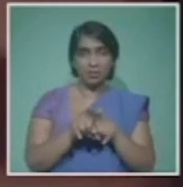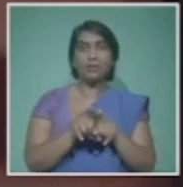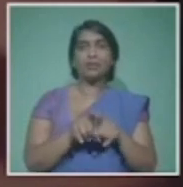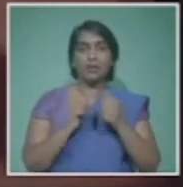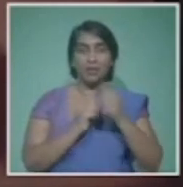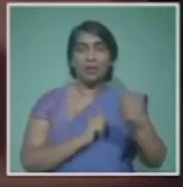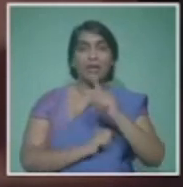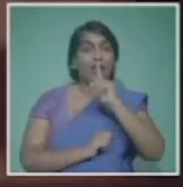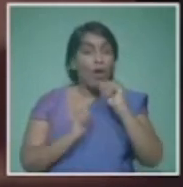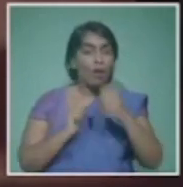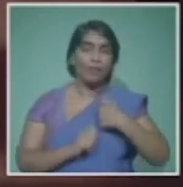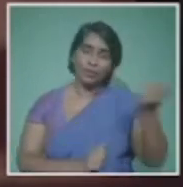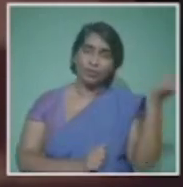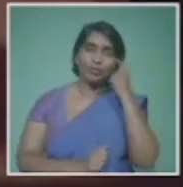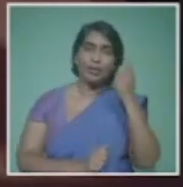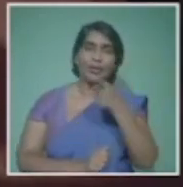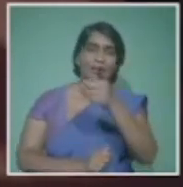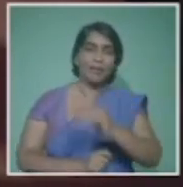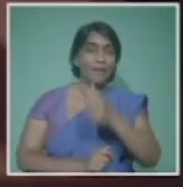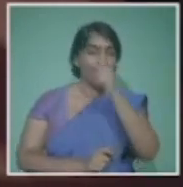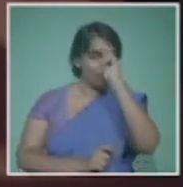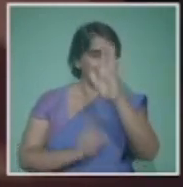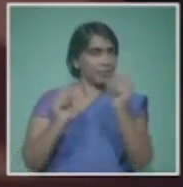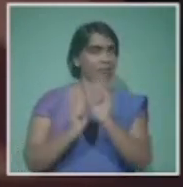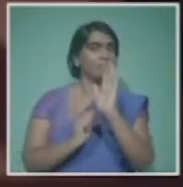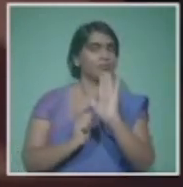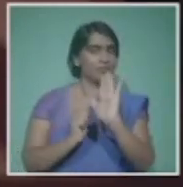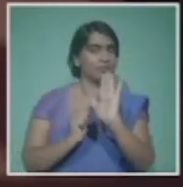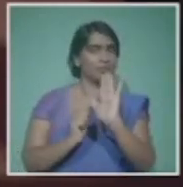wind up. ඔබතුමා වැදගත් Honorable member please wind up. ගොවිතුති